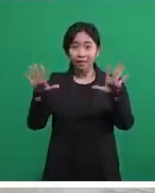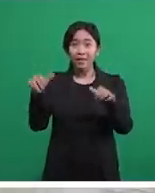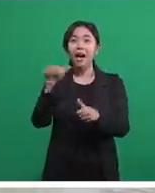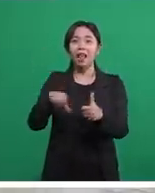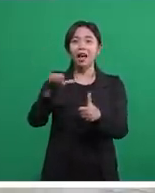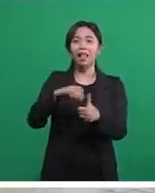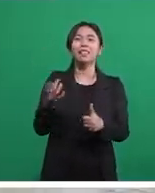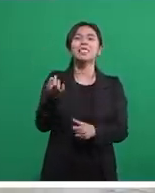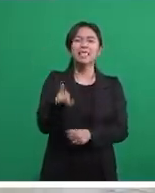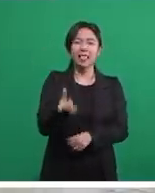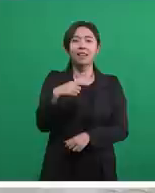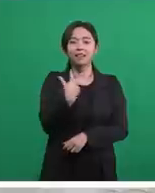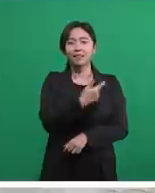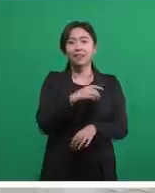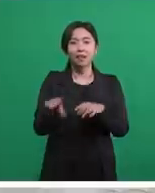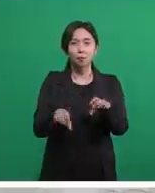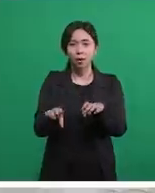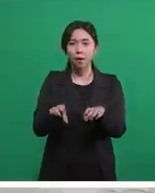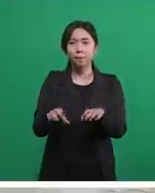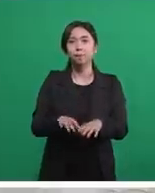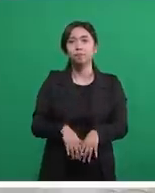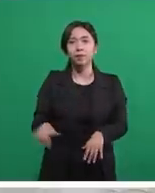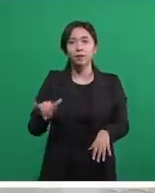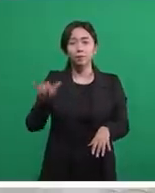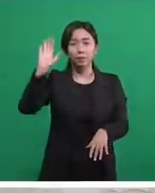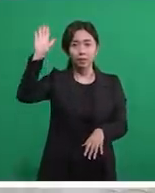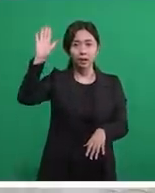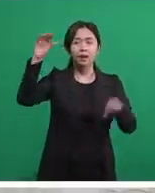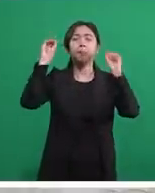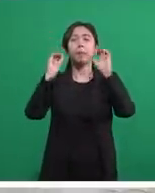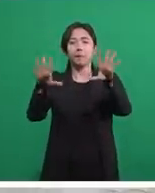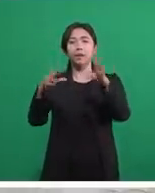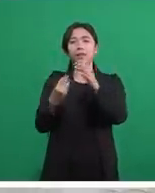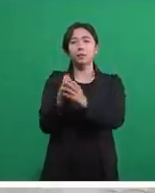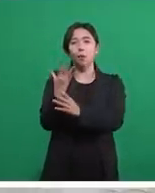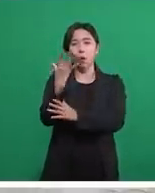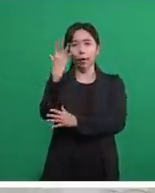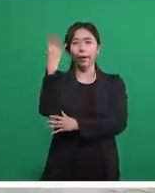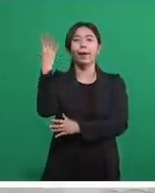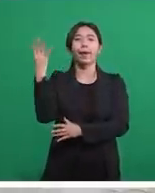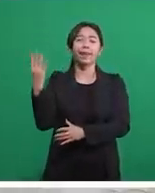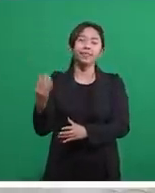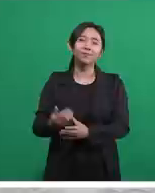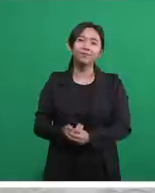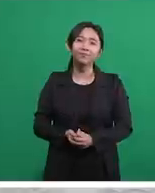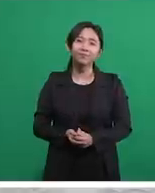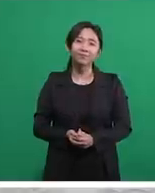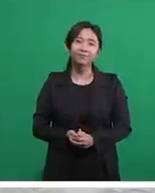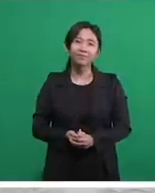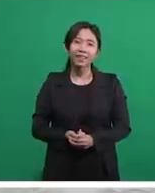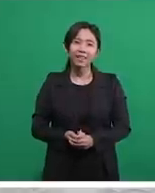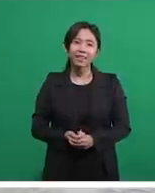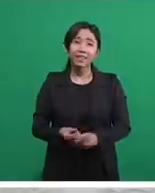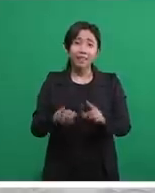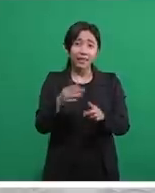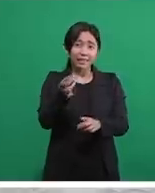kecil yang kita lakukan. Seperti dia juga memberkati benih sayuran dan benih pohon yang kecil,